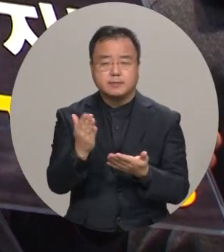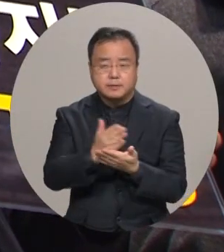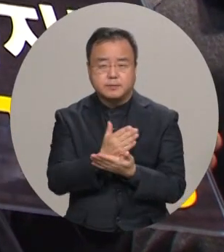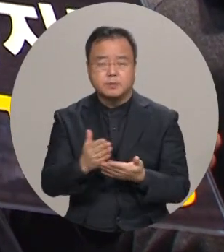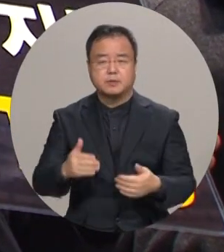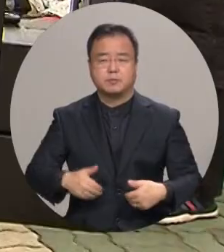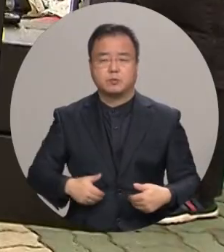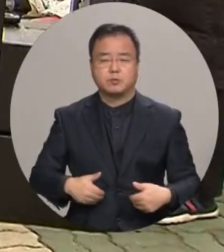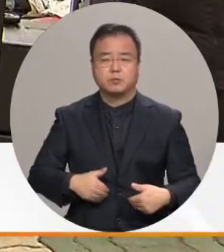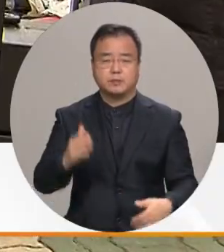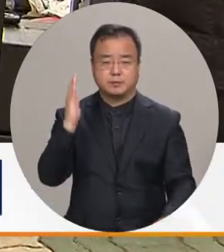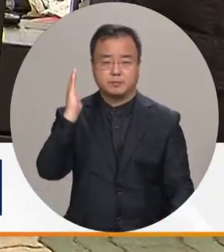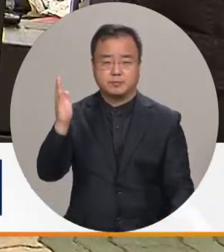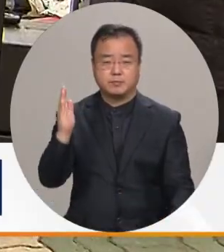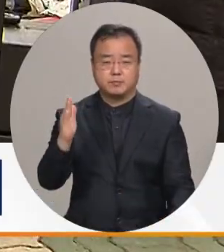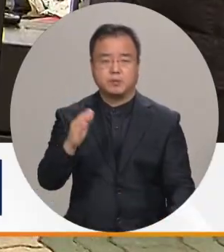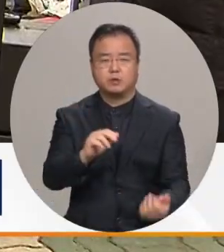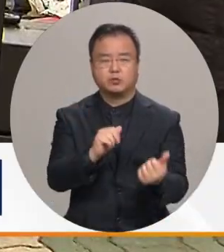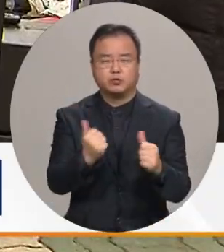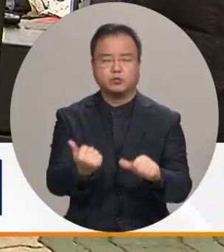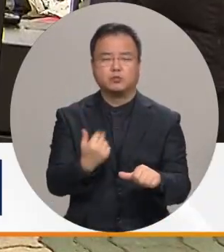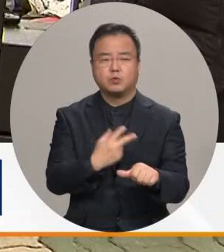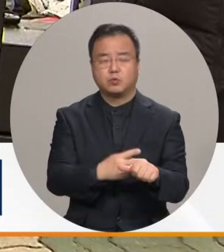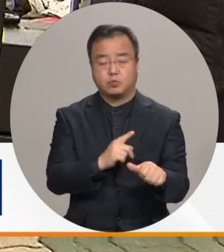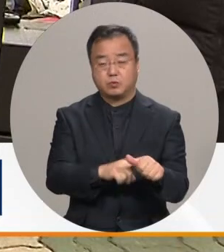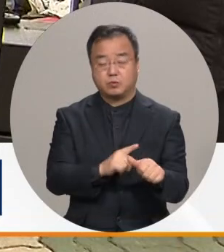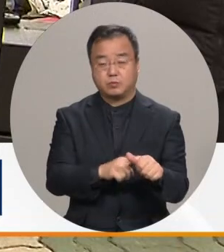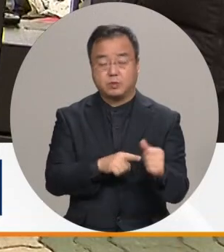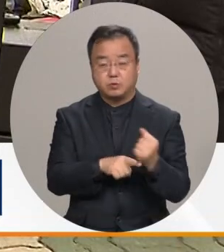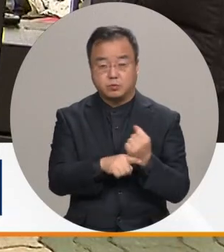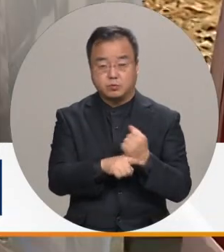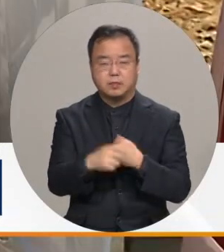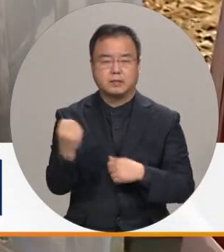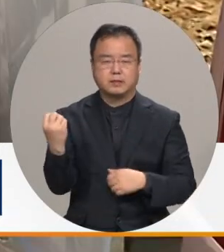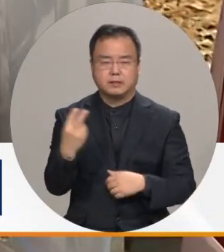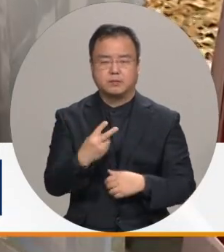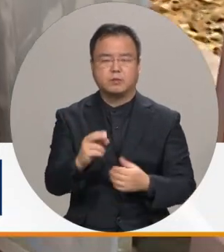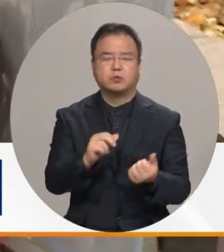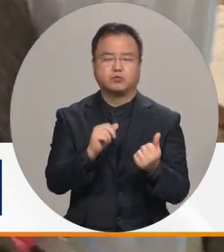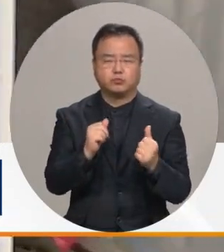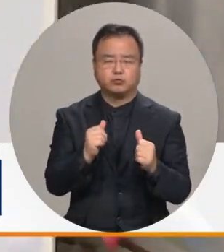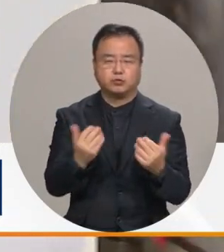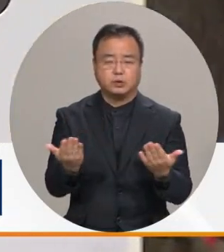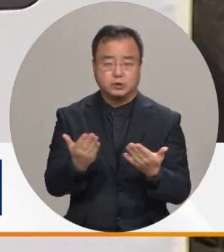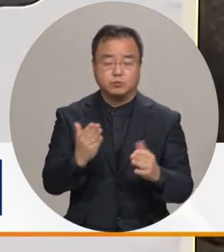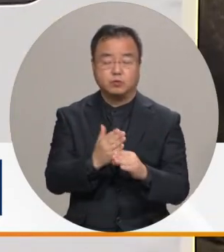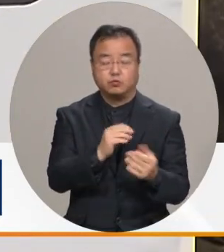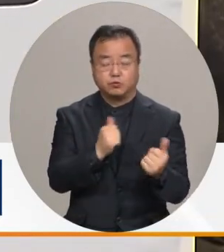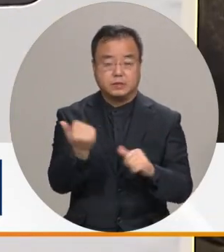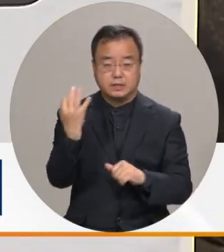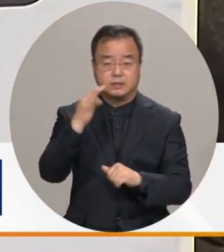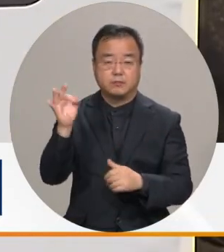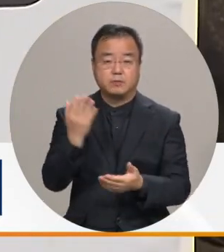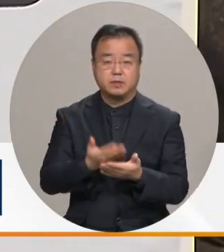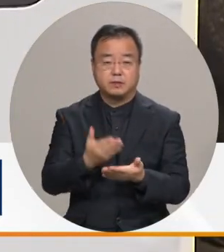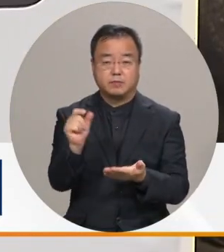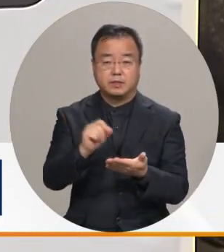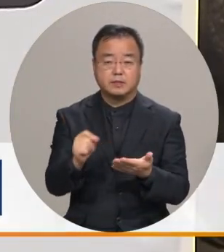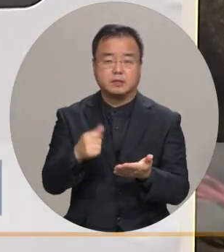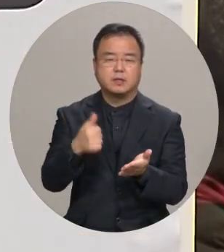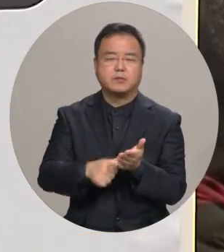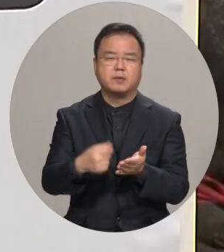촉구했습니다. 고인에 대한 재수사와 순직 인정을 요구하는 서명운동엔 12만 5천 명이 참여한